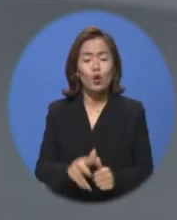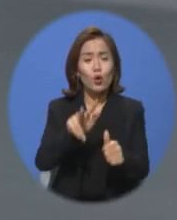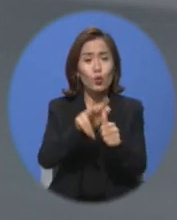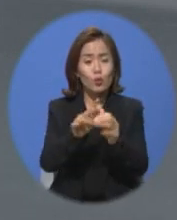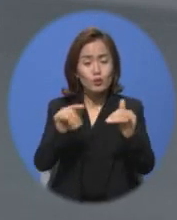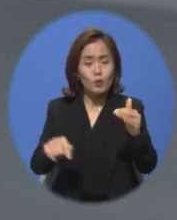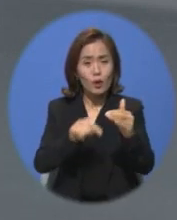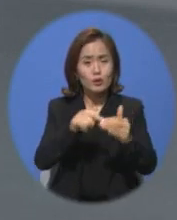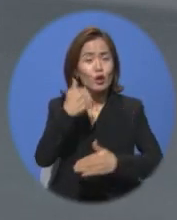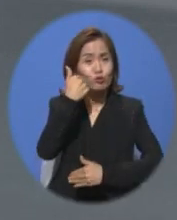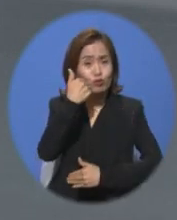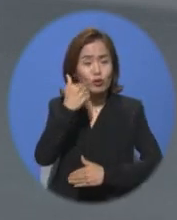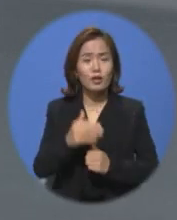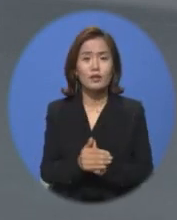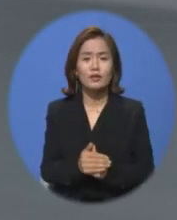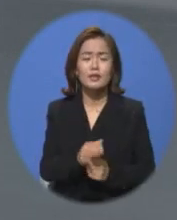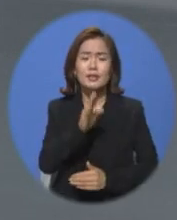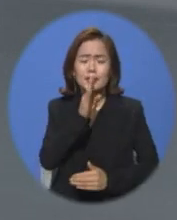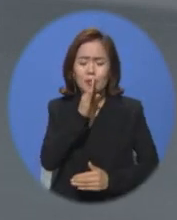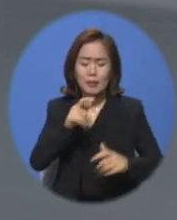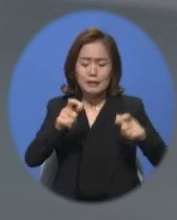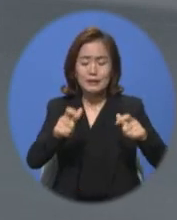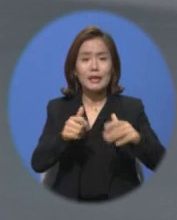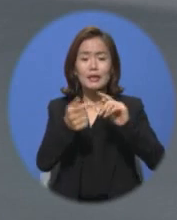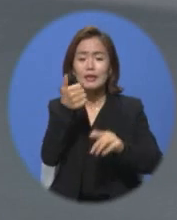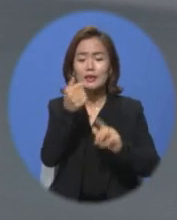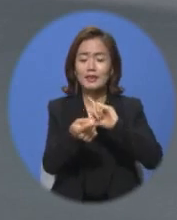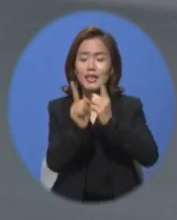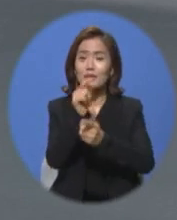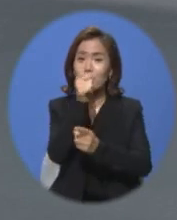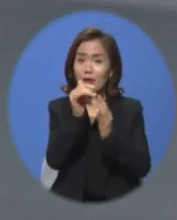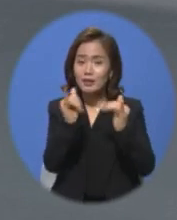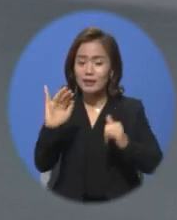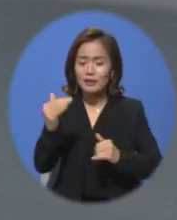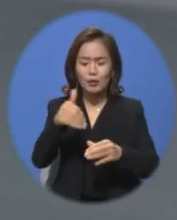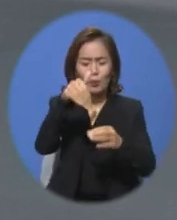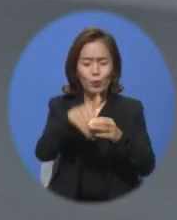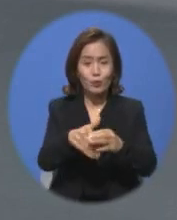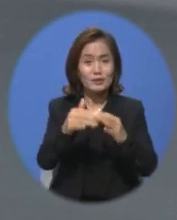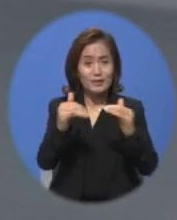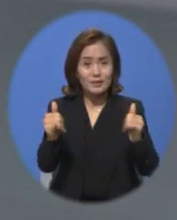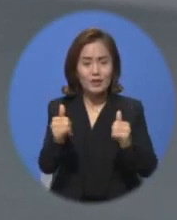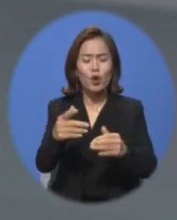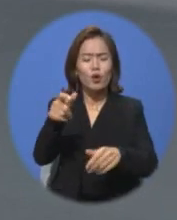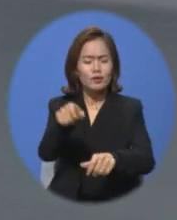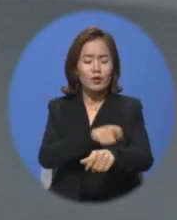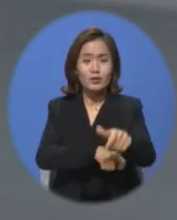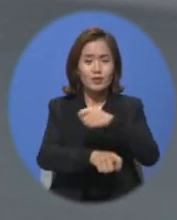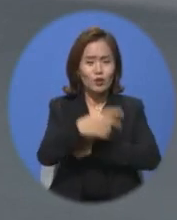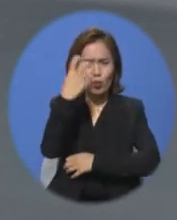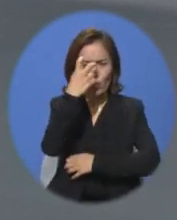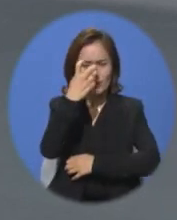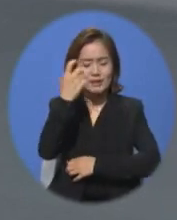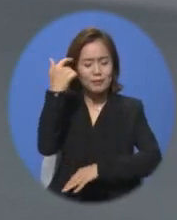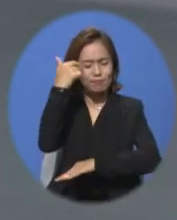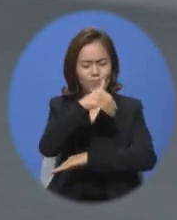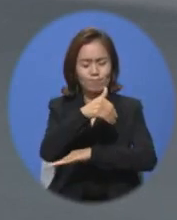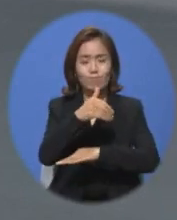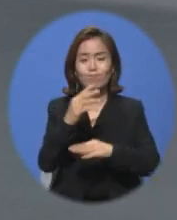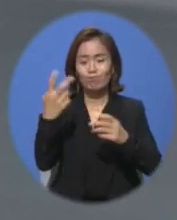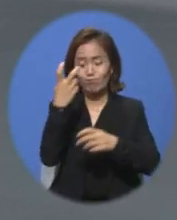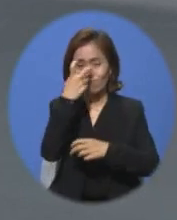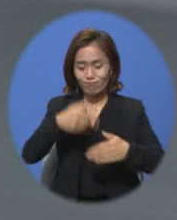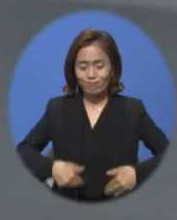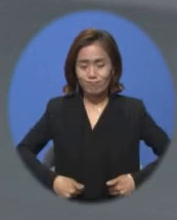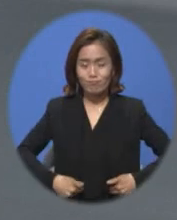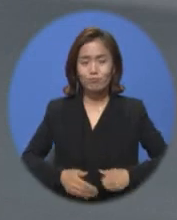지금은유권자들이 적극적으로관심을갖고 후보자들중누가진정으로 지역대표가될자격이있는지확인